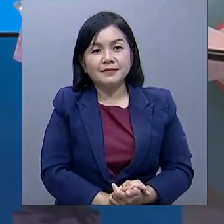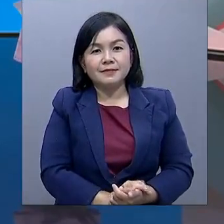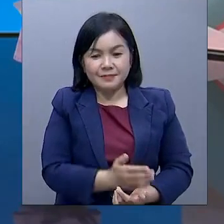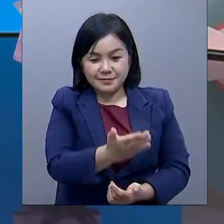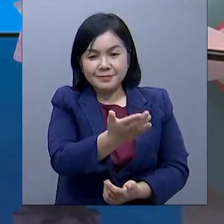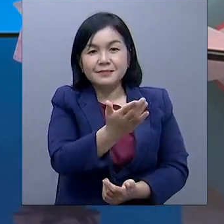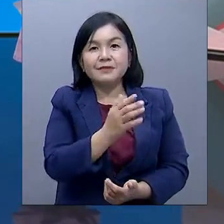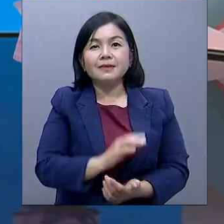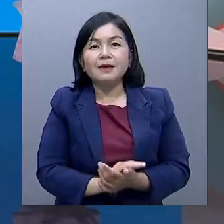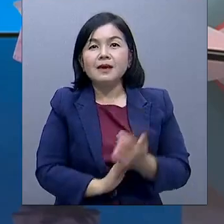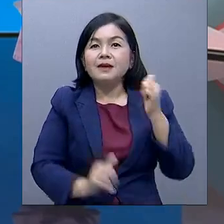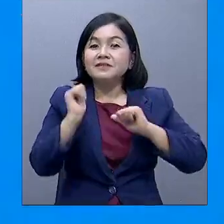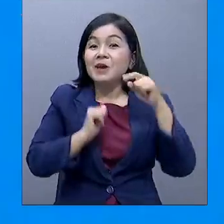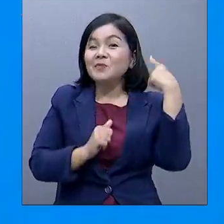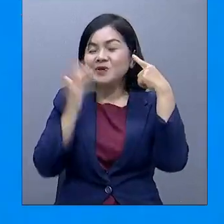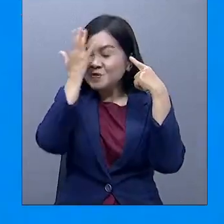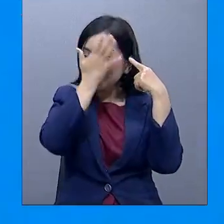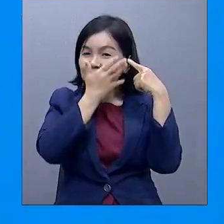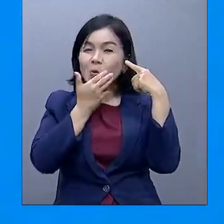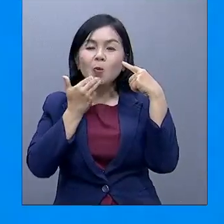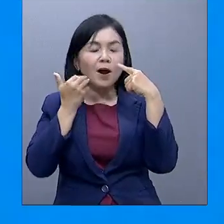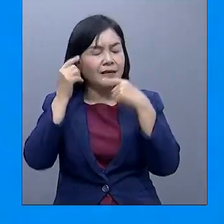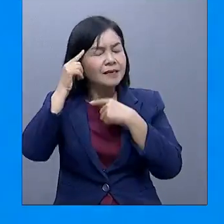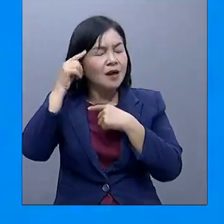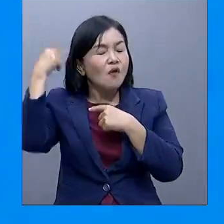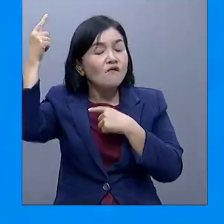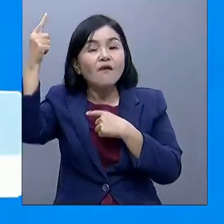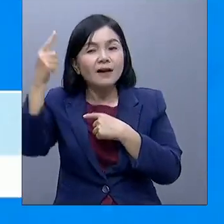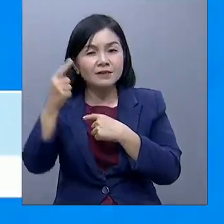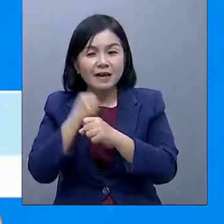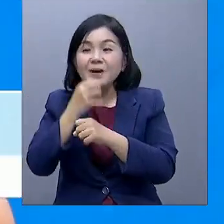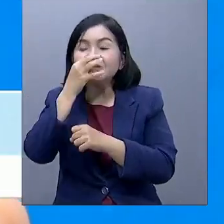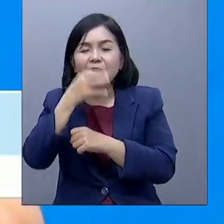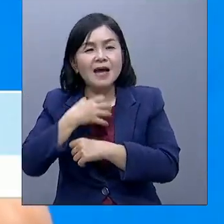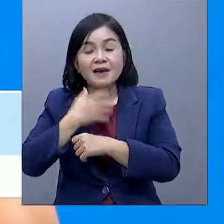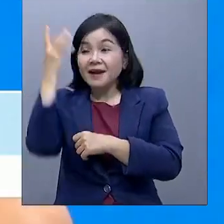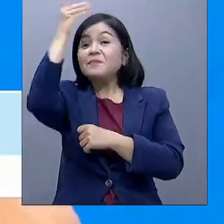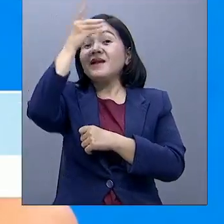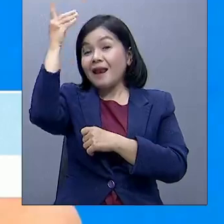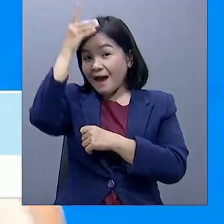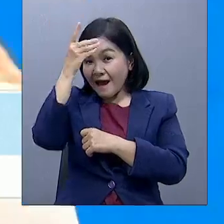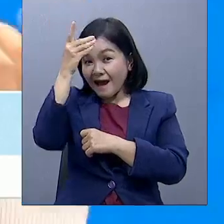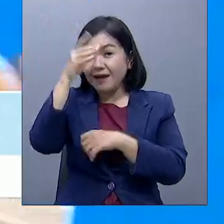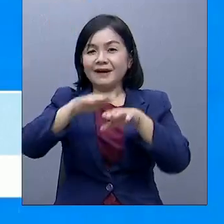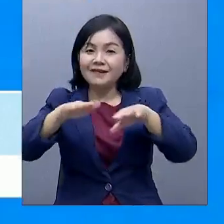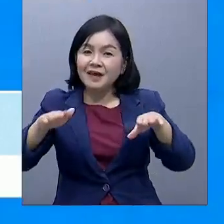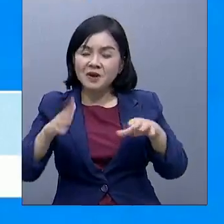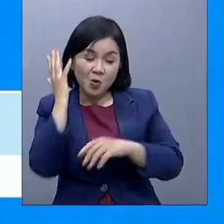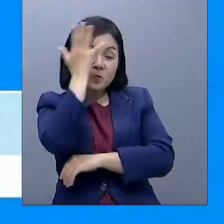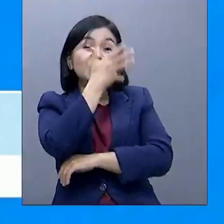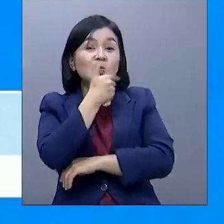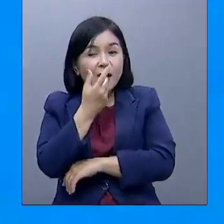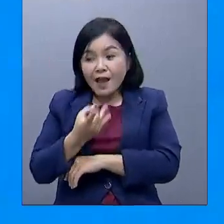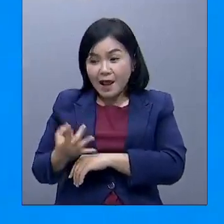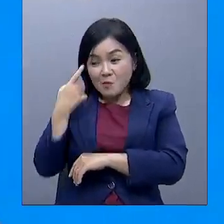ของเดอริสเล่นเป็นสาวน้อยผู้น่ารักที่ตามหาฝันของตัวเองมีความเพ้อฝันอยากจะเป็นดาราเด็กๆด้วยความสวยแล้วไม่รู้เอาอะไร